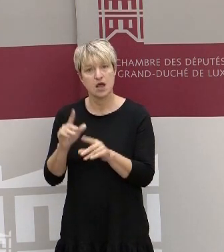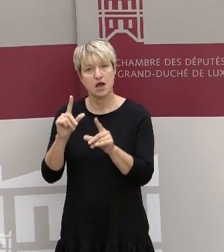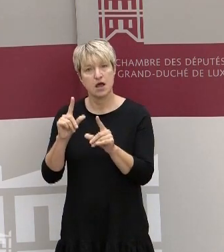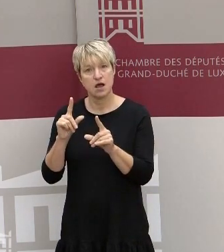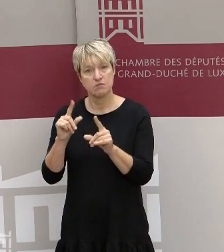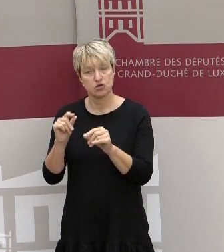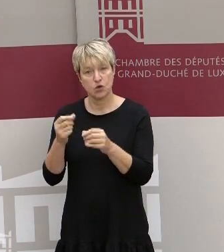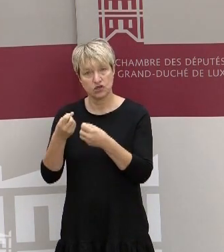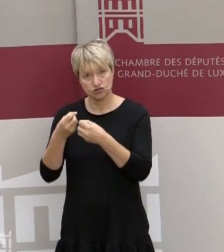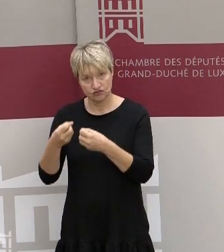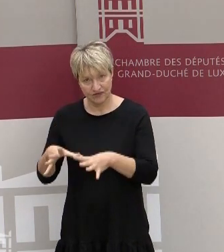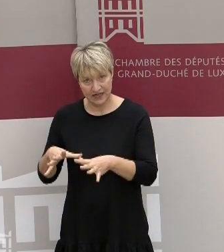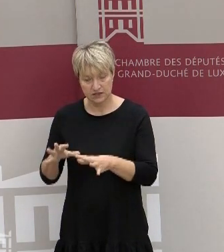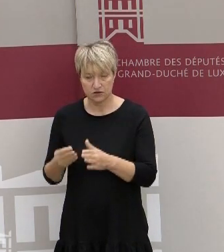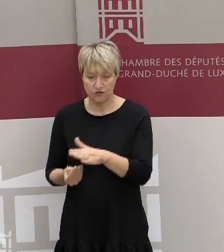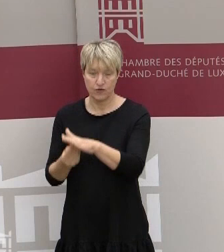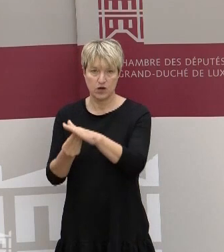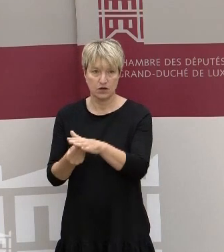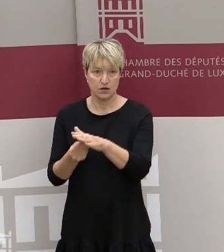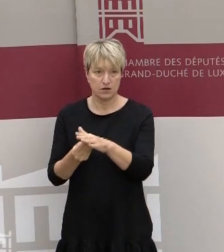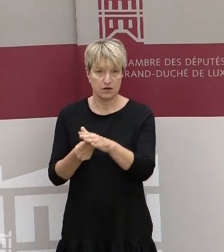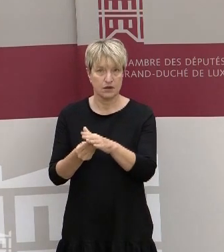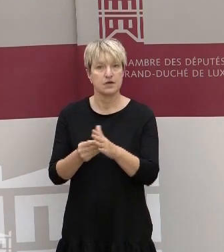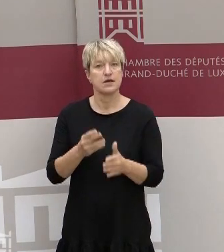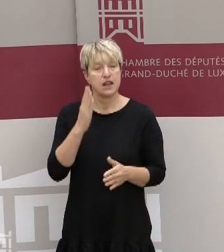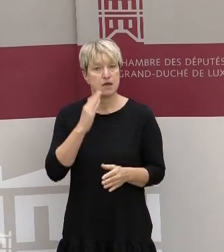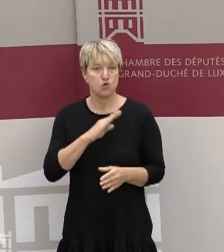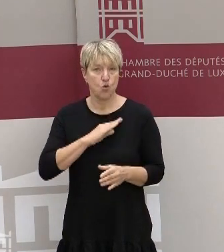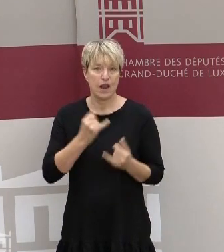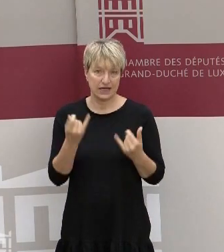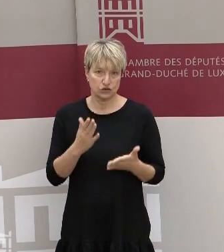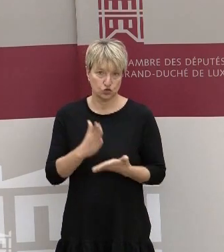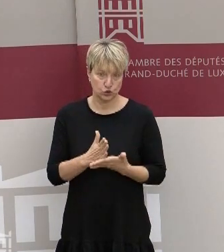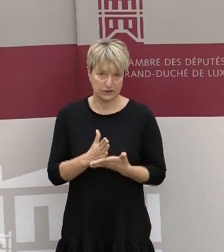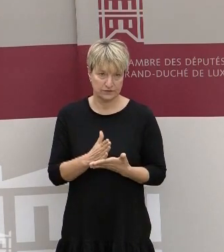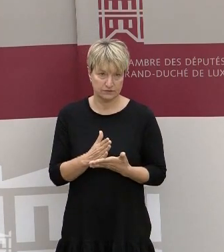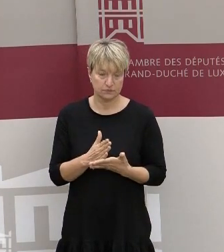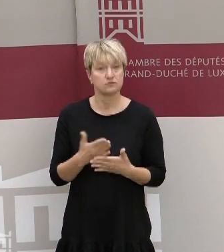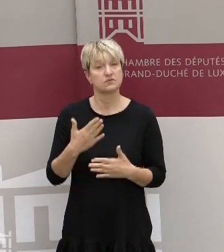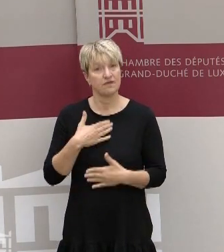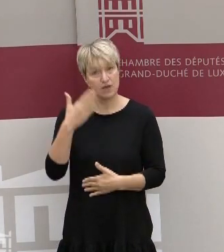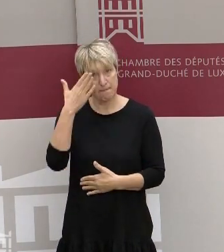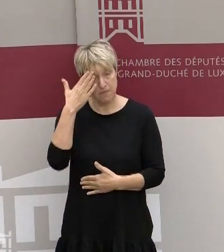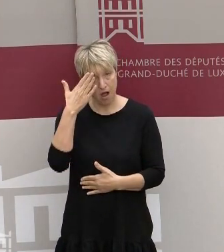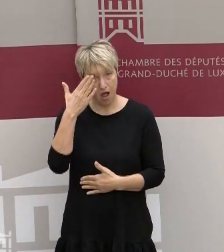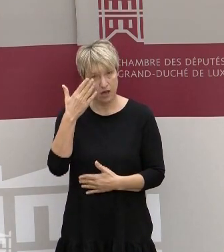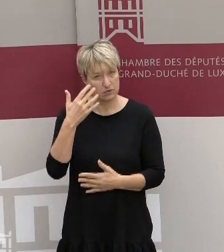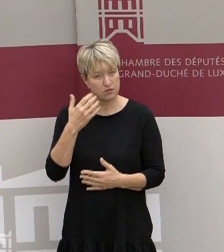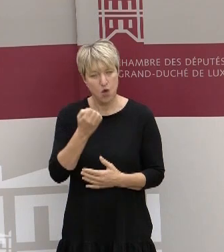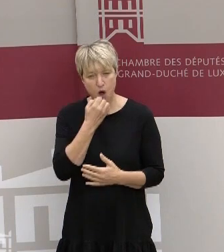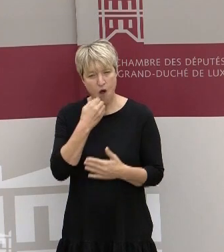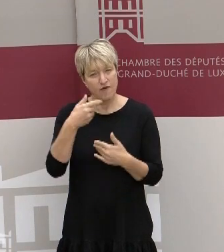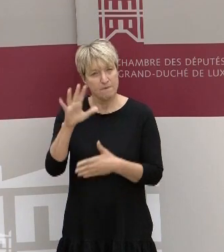Kollegen, ich komme zum Schluss. Wir Piraten hatten uns wie immer mehr vom Budget erhofft. Und wir sind wie letztes